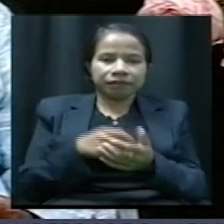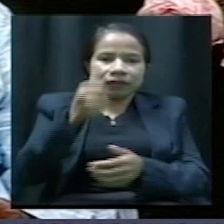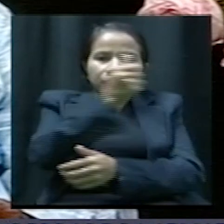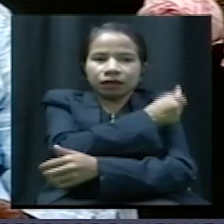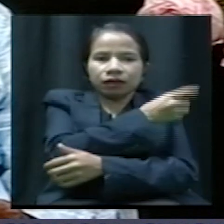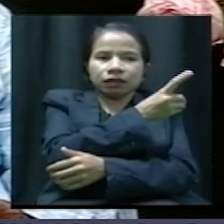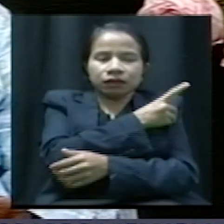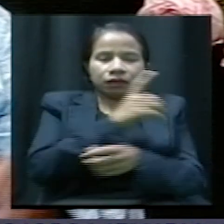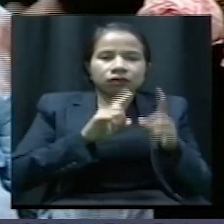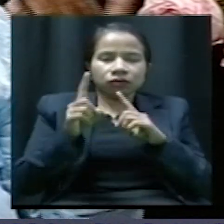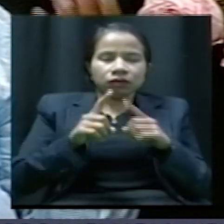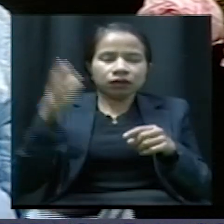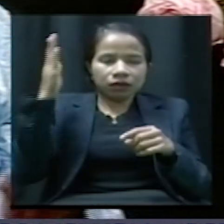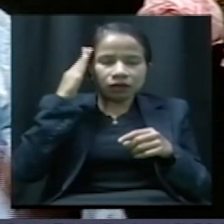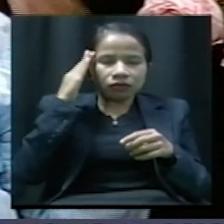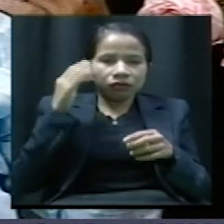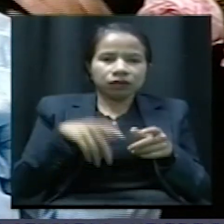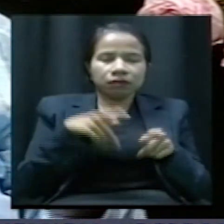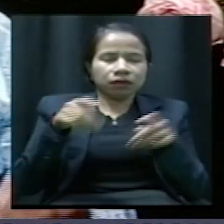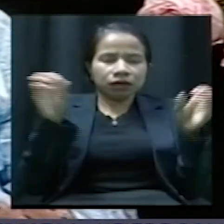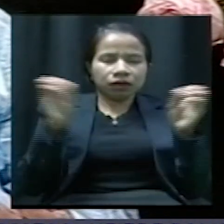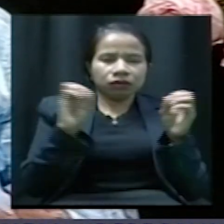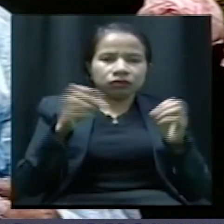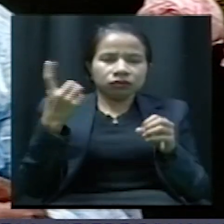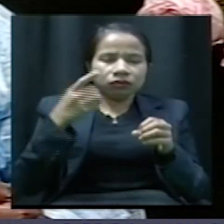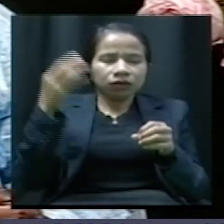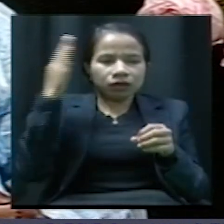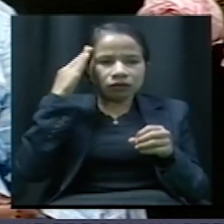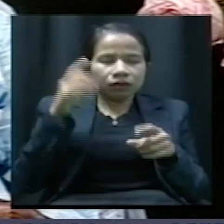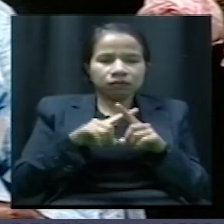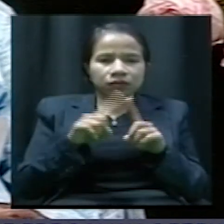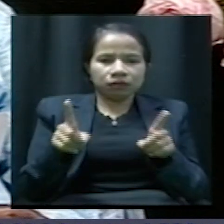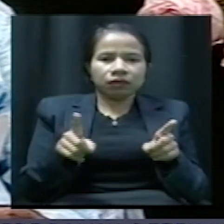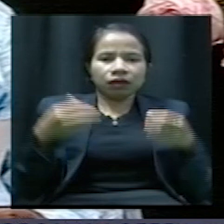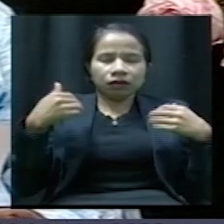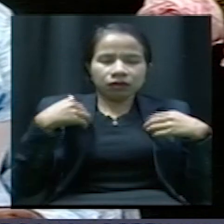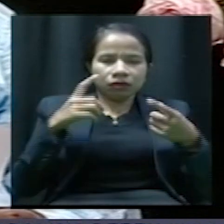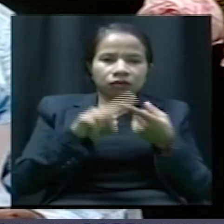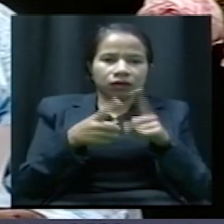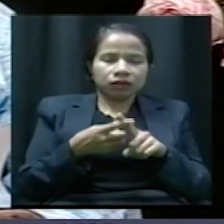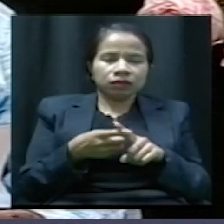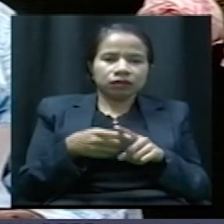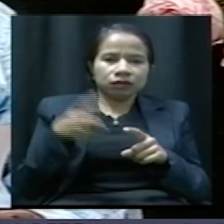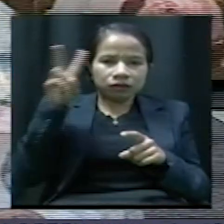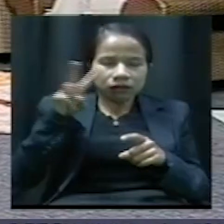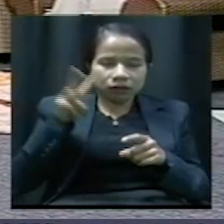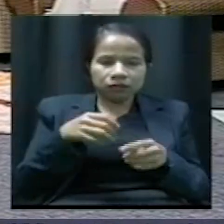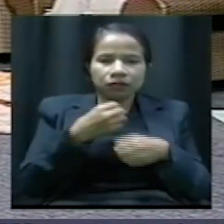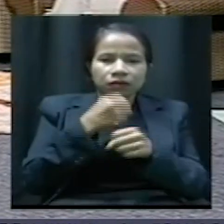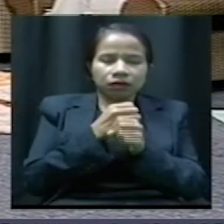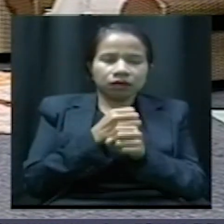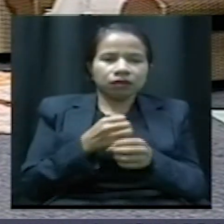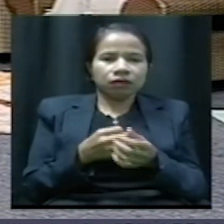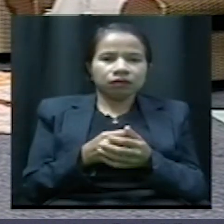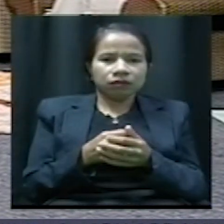direktur ada tel kuliah los kata pensamento ne los pensamento de exemplo en sang colega sira ya pesquisa ne mi halo colega sira